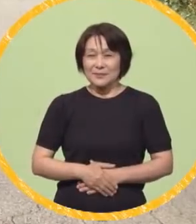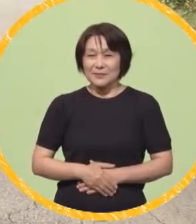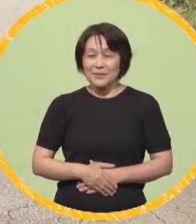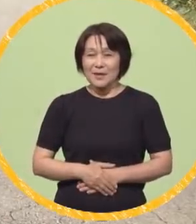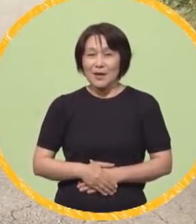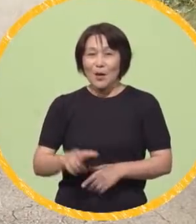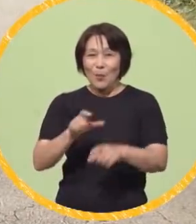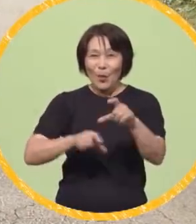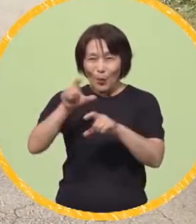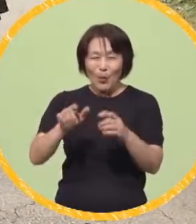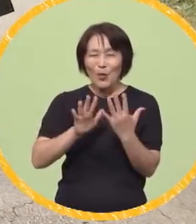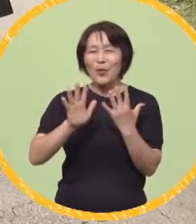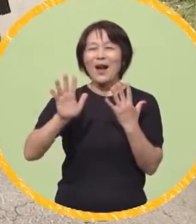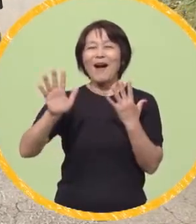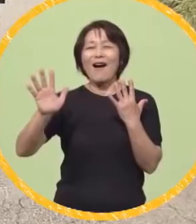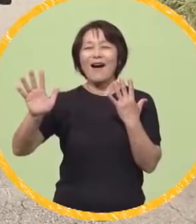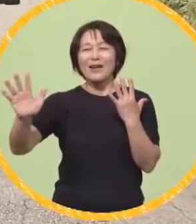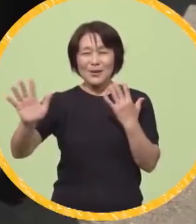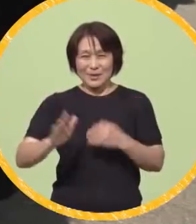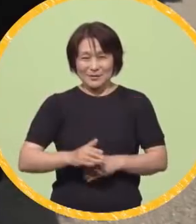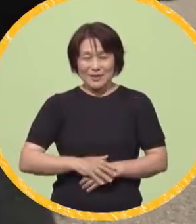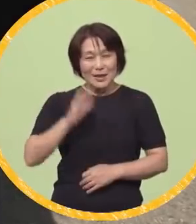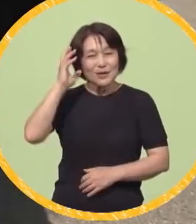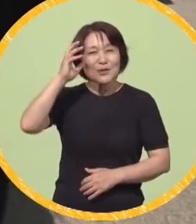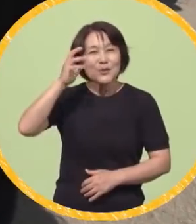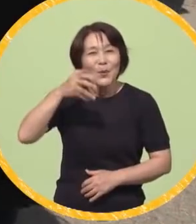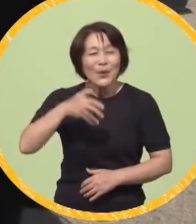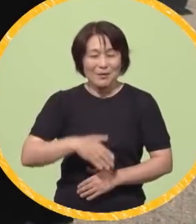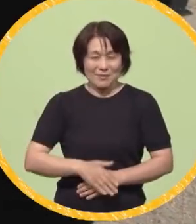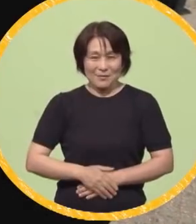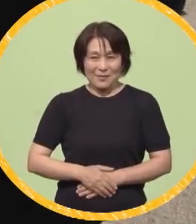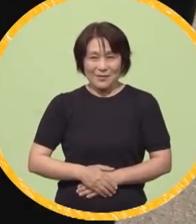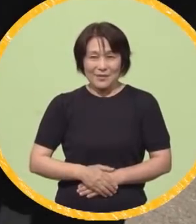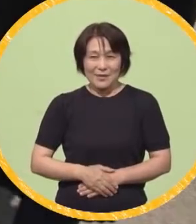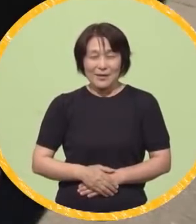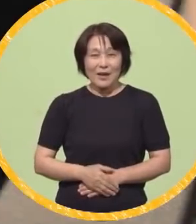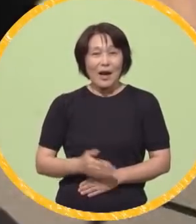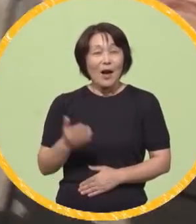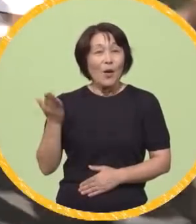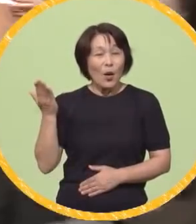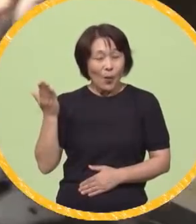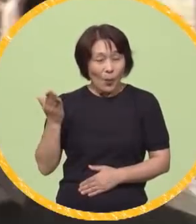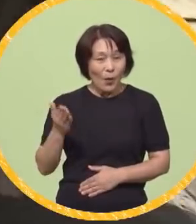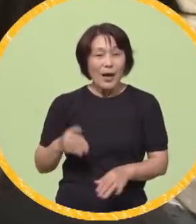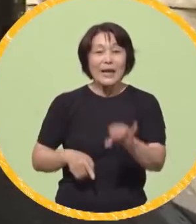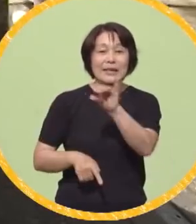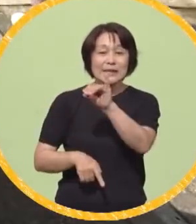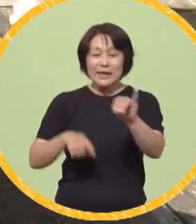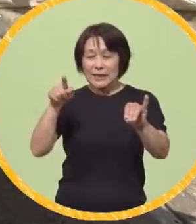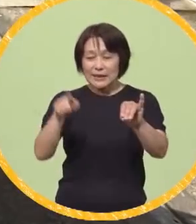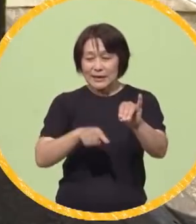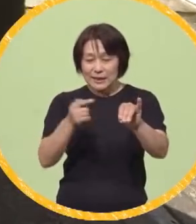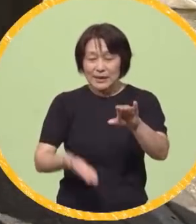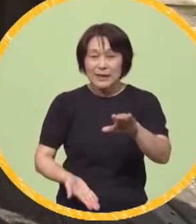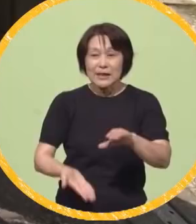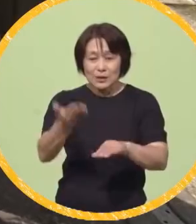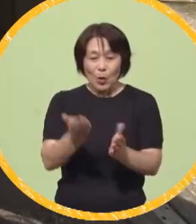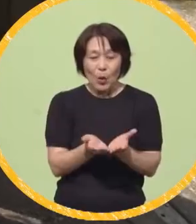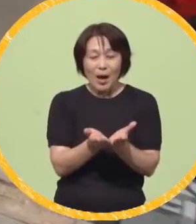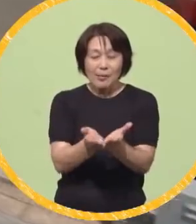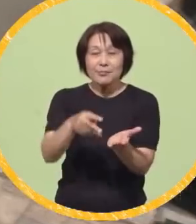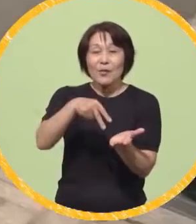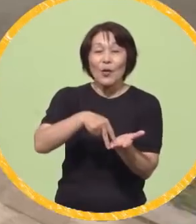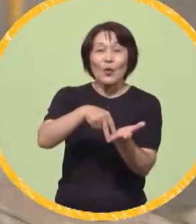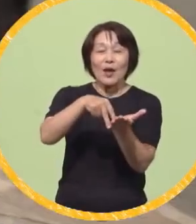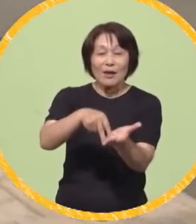まだ並んでる。すごい。 この日は1000人を超える参拝者が船に乗って芦ノ湖の